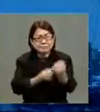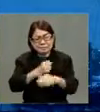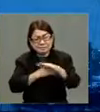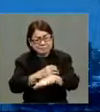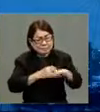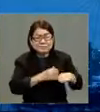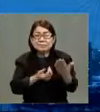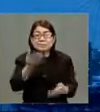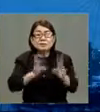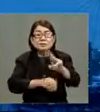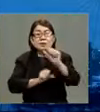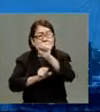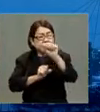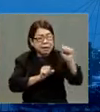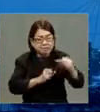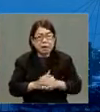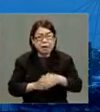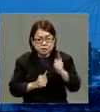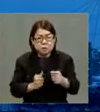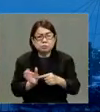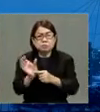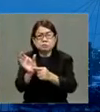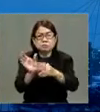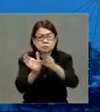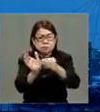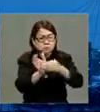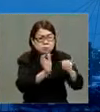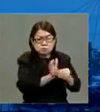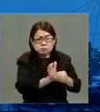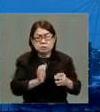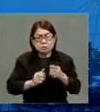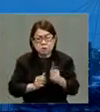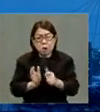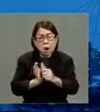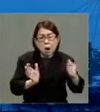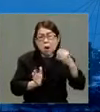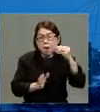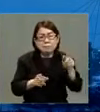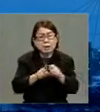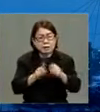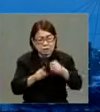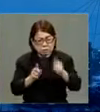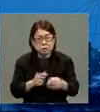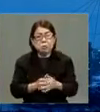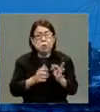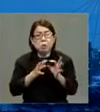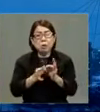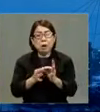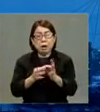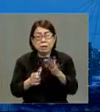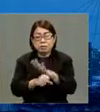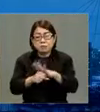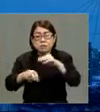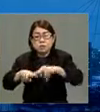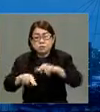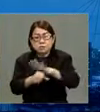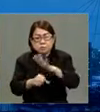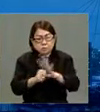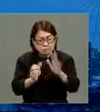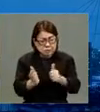ล้วก็พยายามบอกสัญญาณนิดนึงว่าให้ช่วยกันเช็คเอาท์นะครับไม่งั้นเป็นห่วงคนอื่นครับจะไม่ได้เข้าไปใช้บริการต้องเรียนว่าแบบนี้